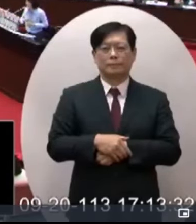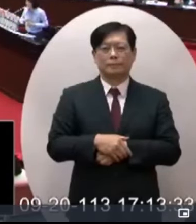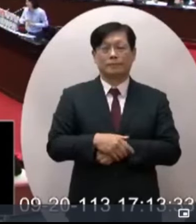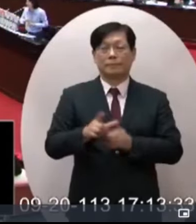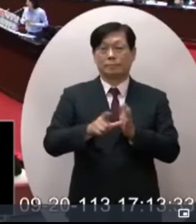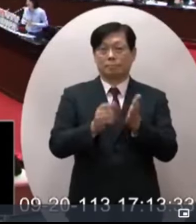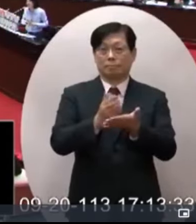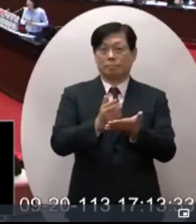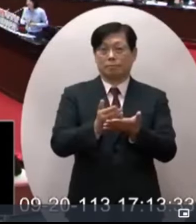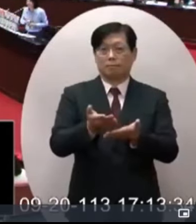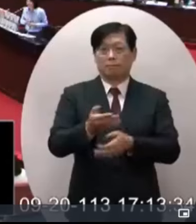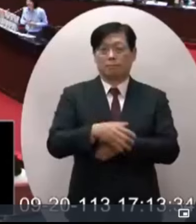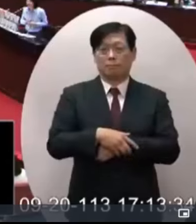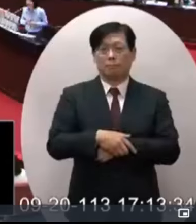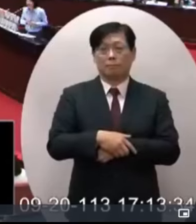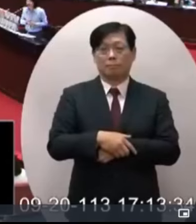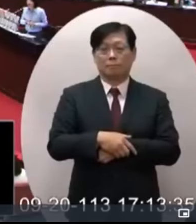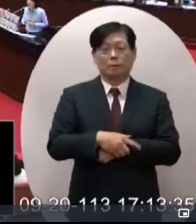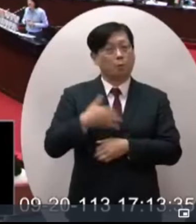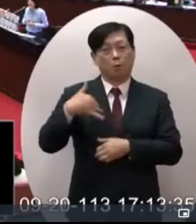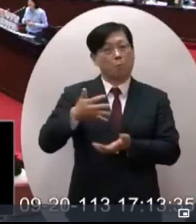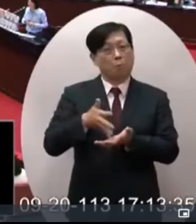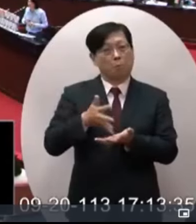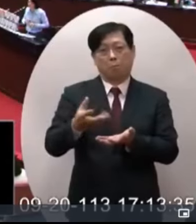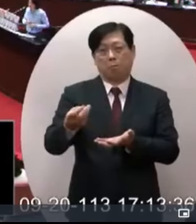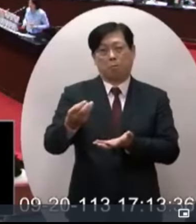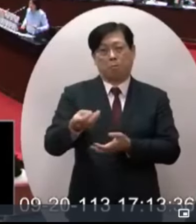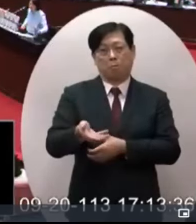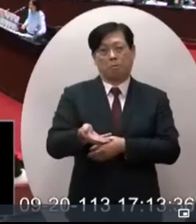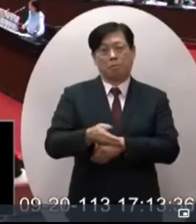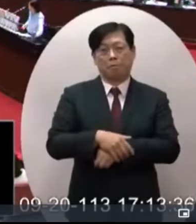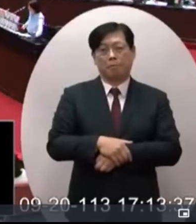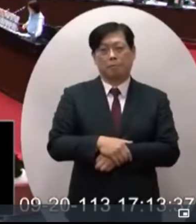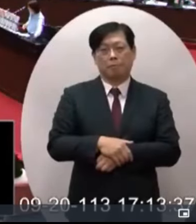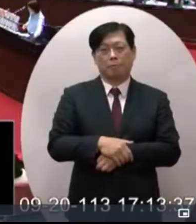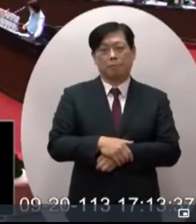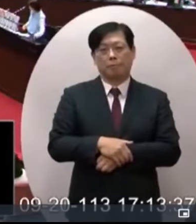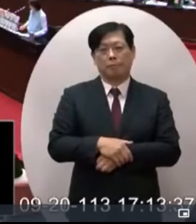哎，时间暂停一下，这个我没有发言，时间暂停一下吧。